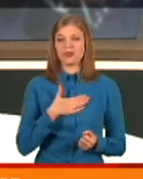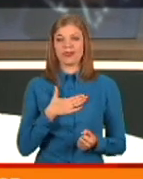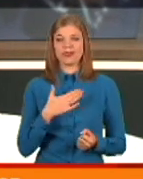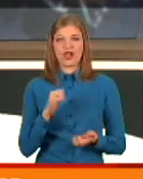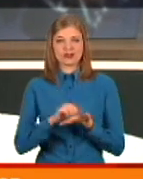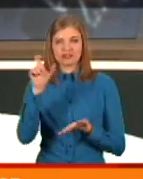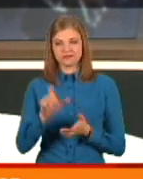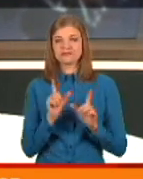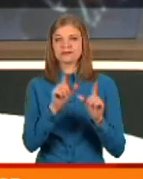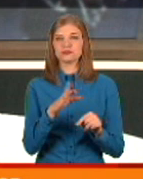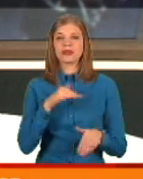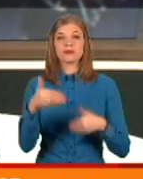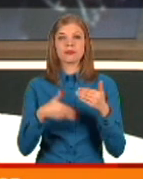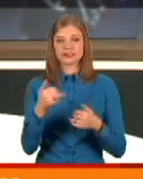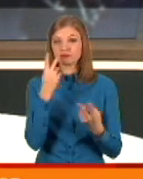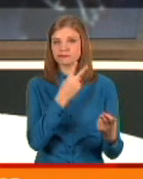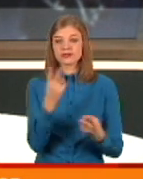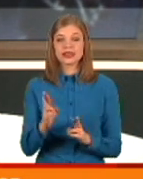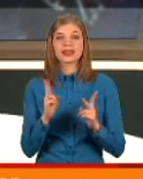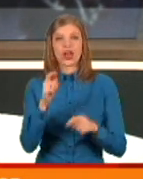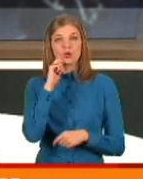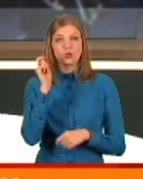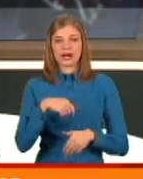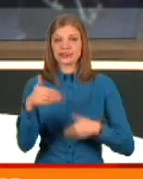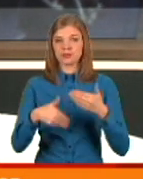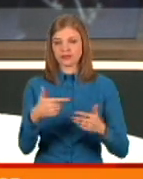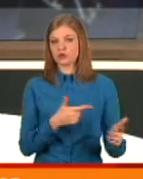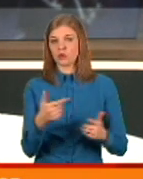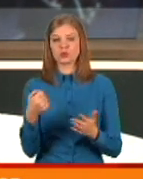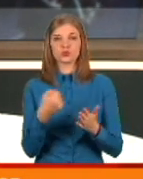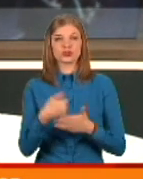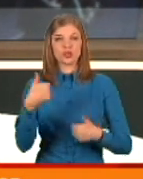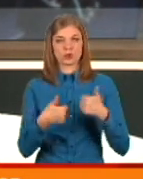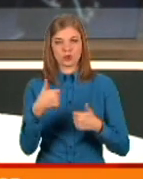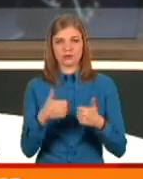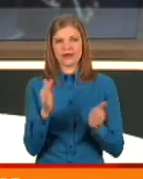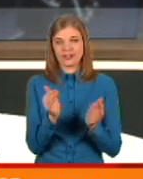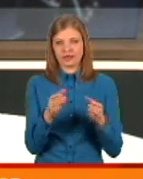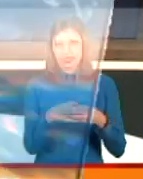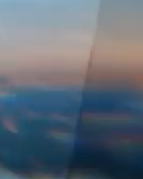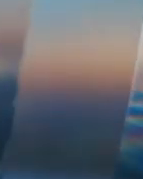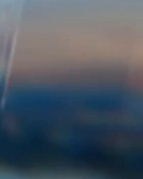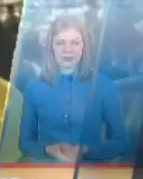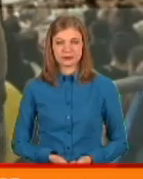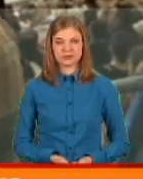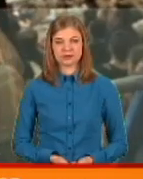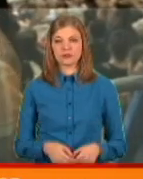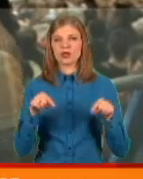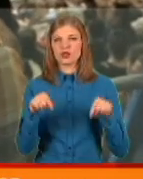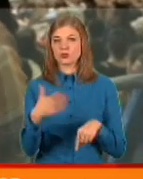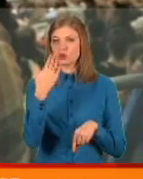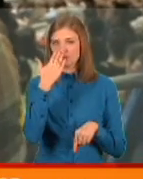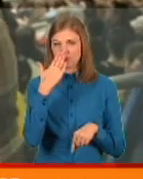Борис Сачалко побував у басейні і побачив, як українські плавці готуються до змагань у невеликих групах. Тут